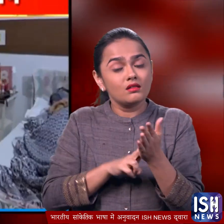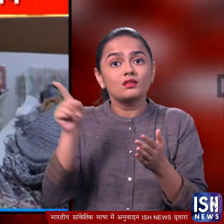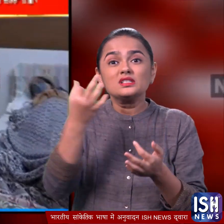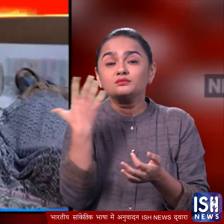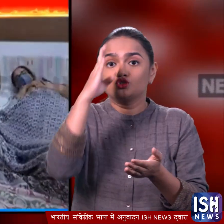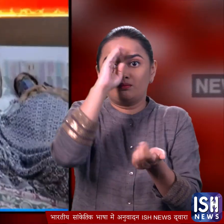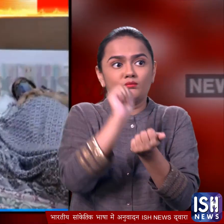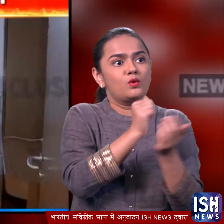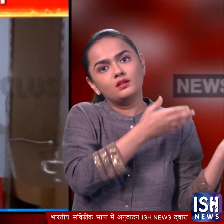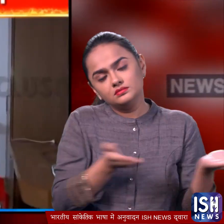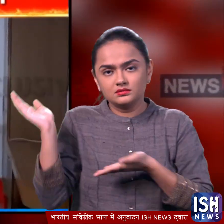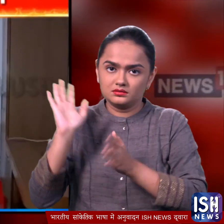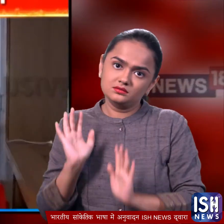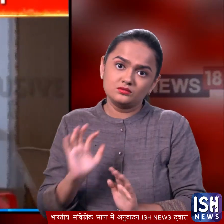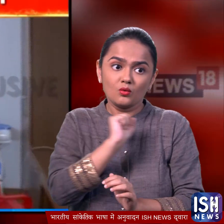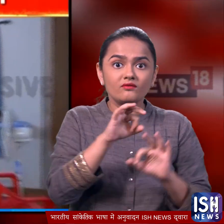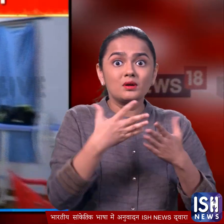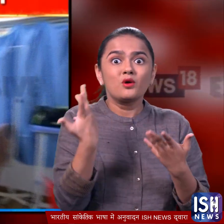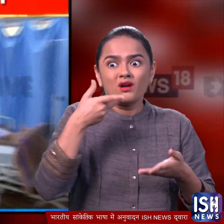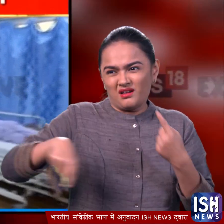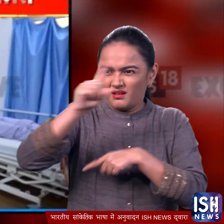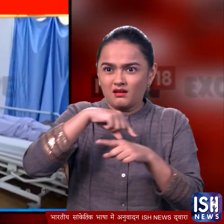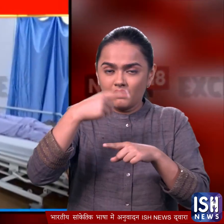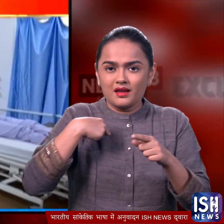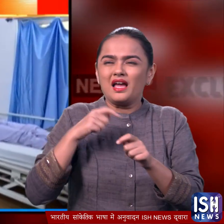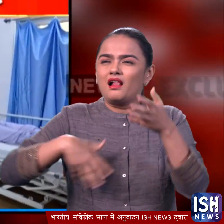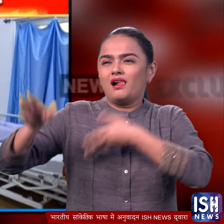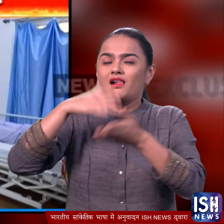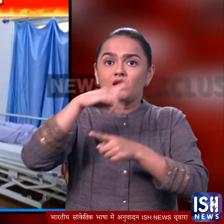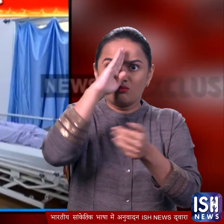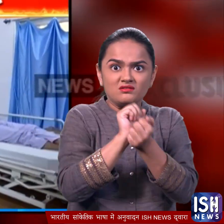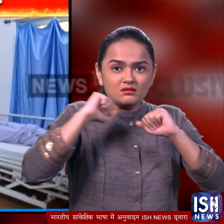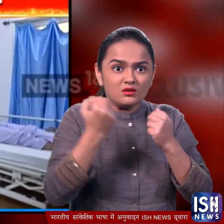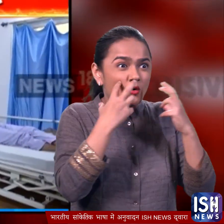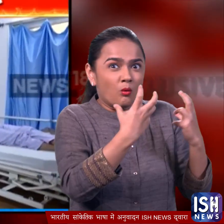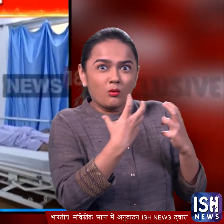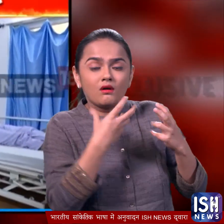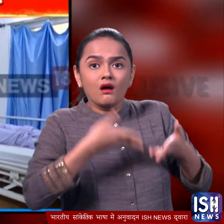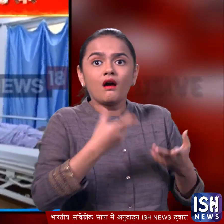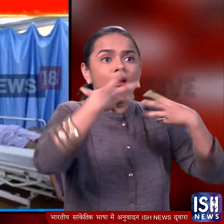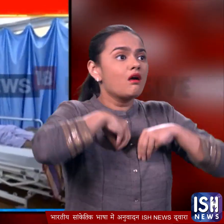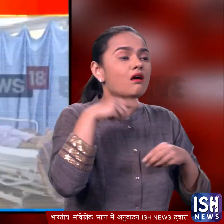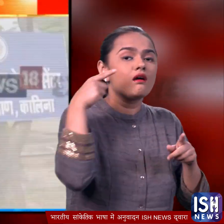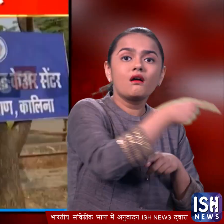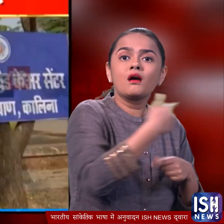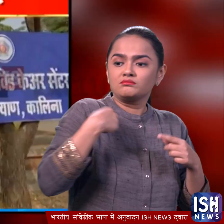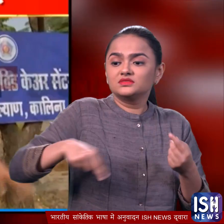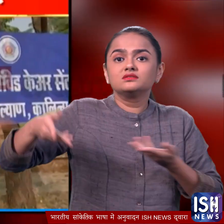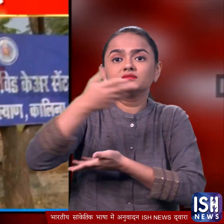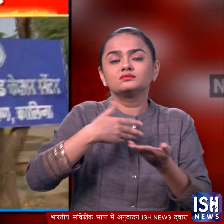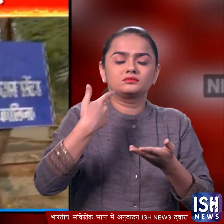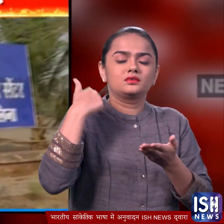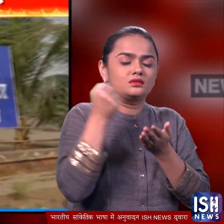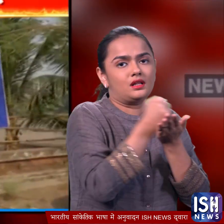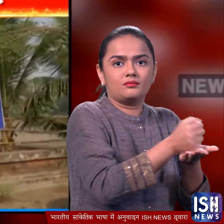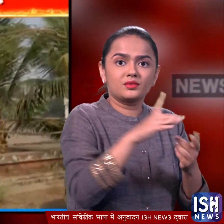में भी पुलिसकर्मियों के लिए किए गए। उन पुलिस वालों के लिए जो इस संकट के समय में लगातार ड्यूटी करते हुए खुद कोरोना की जद में आ गए हैं। पुलिसकर्मियों के